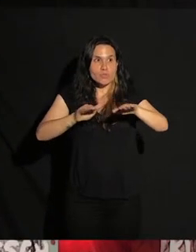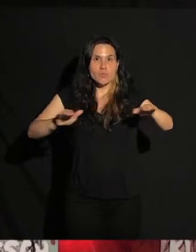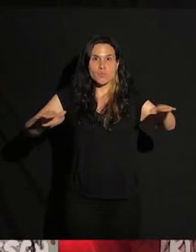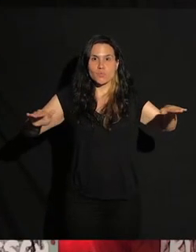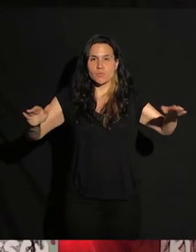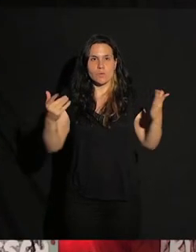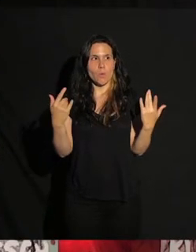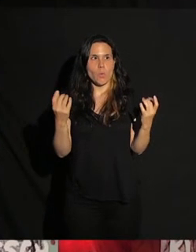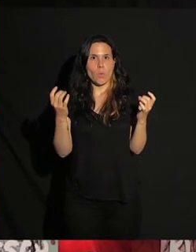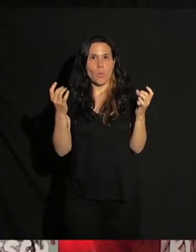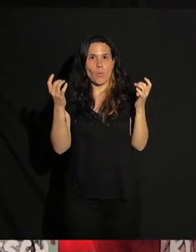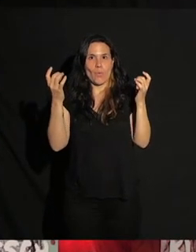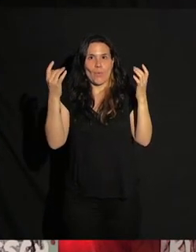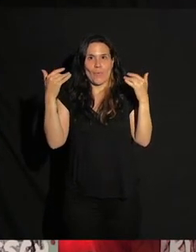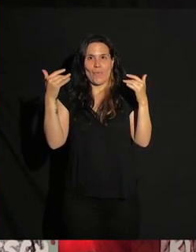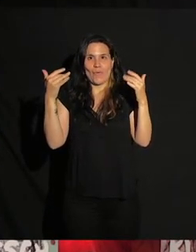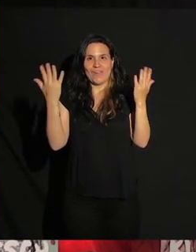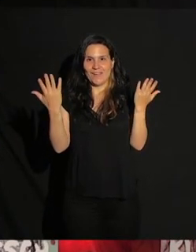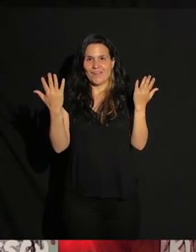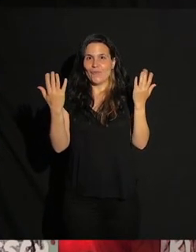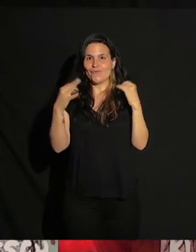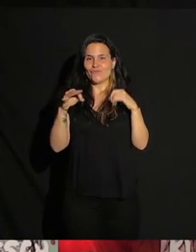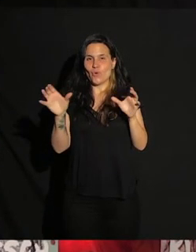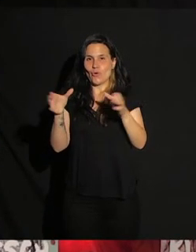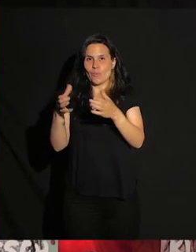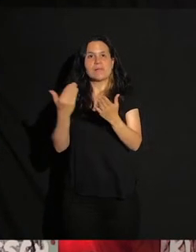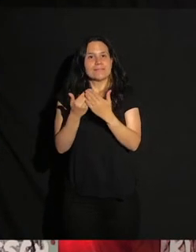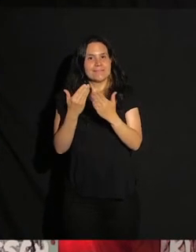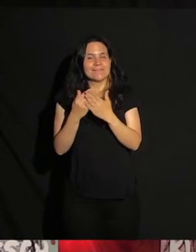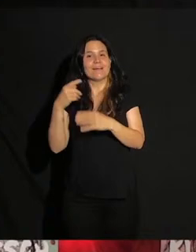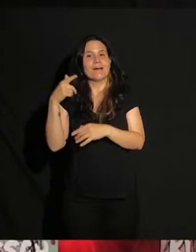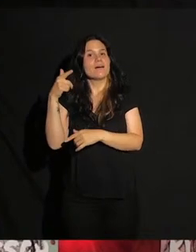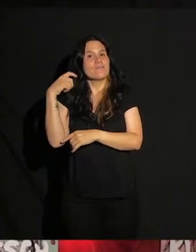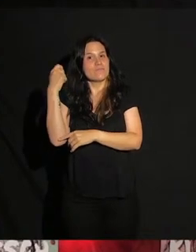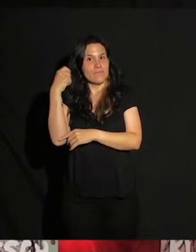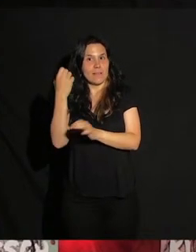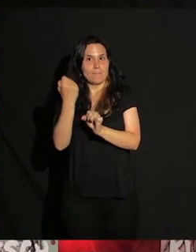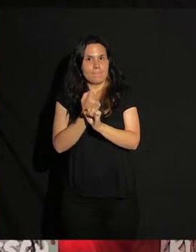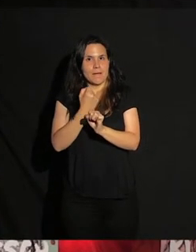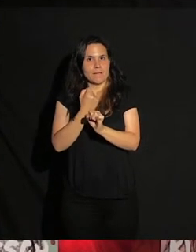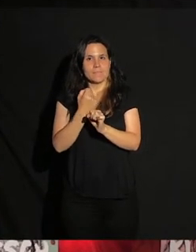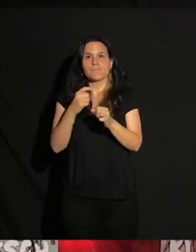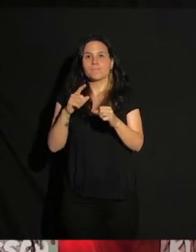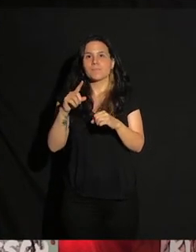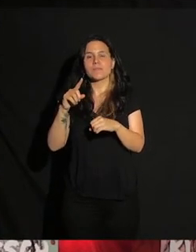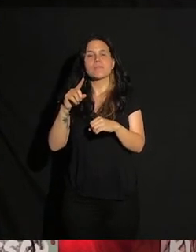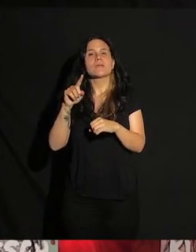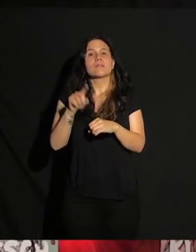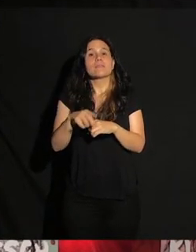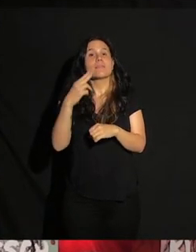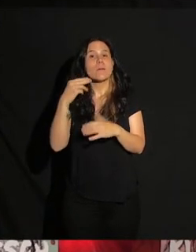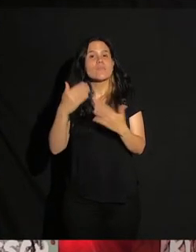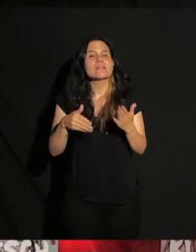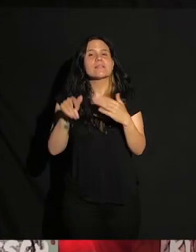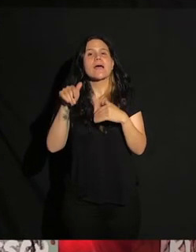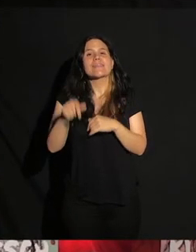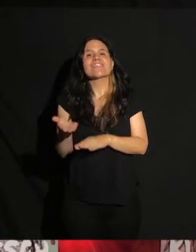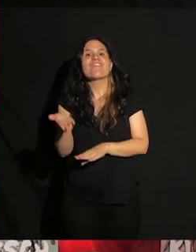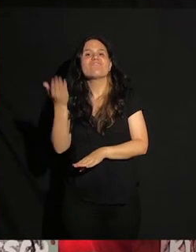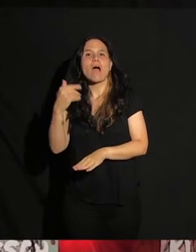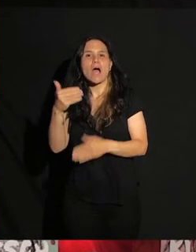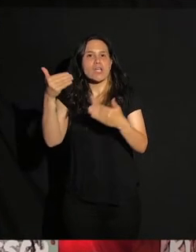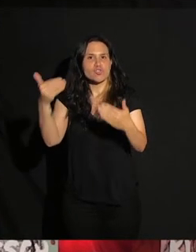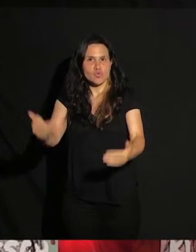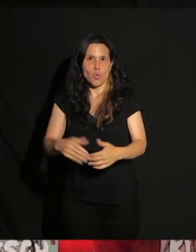war aufregend für die Company auch. Haben wir einen Film gemacht und dieser Film hieß Es war so. Ja? Also wir